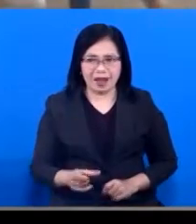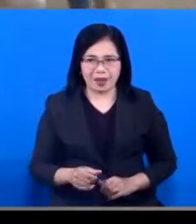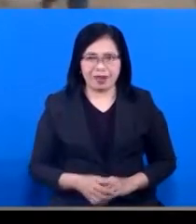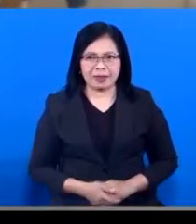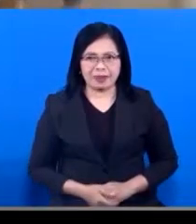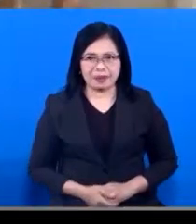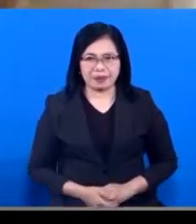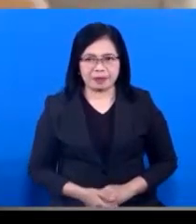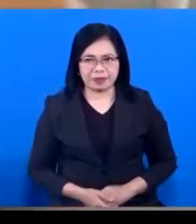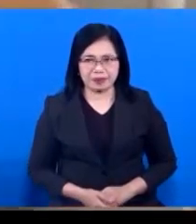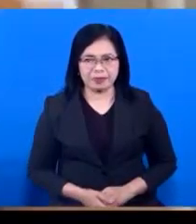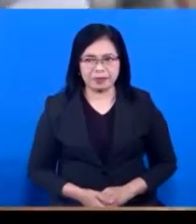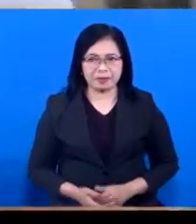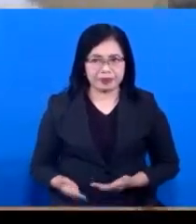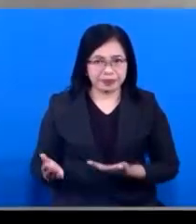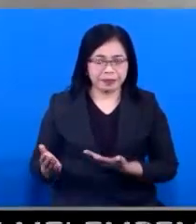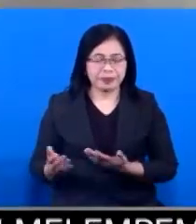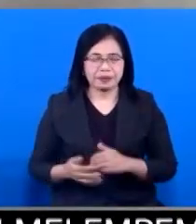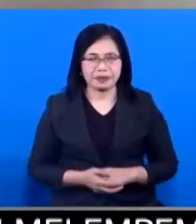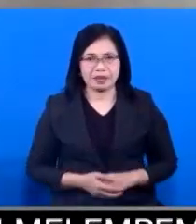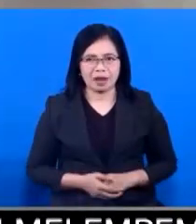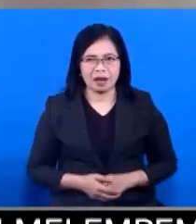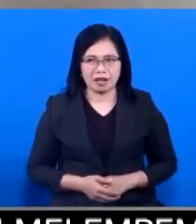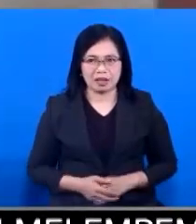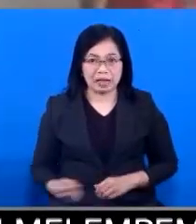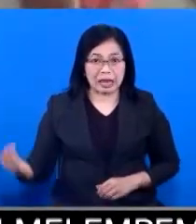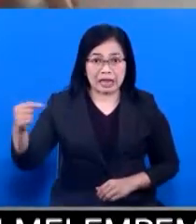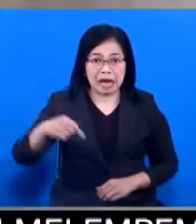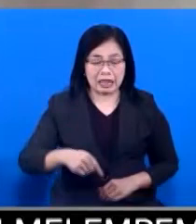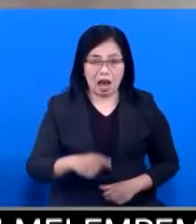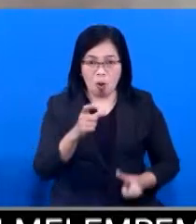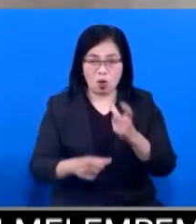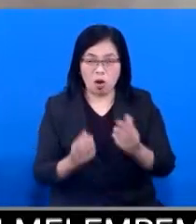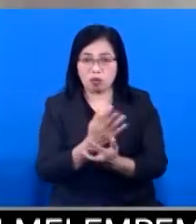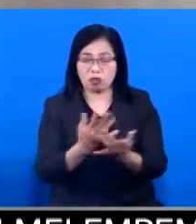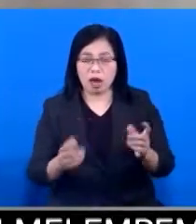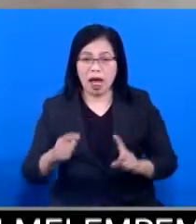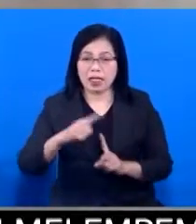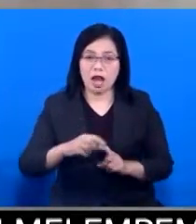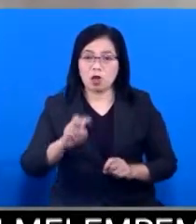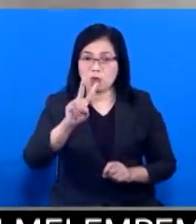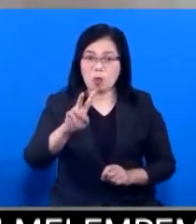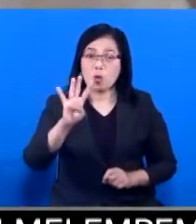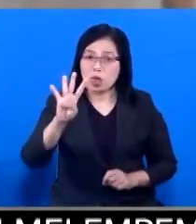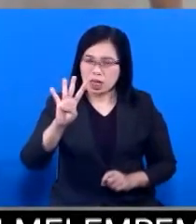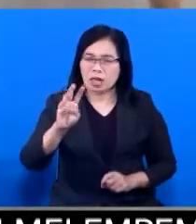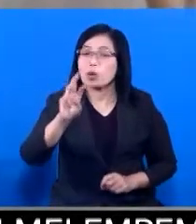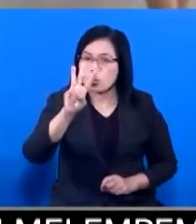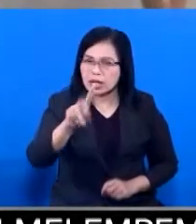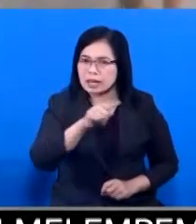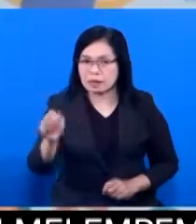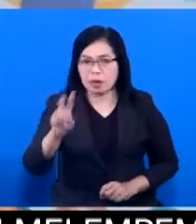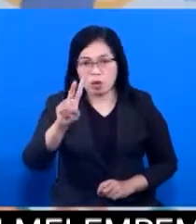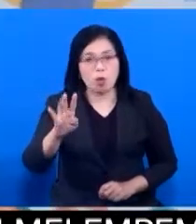Pura 1 Bandara I Gusti Ngurah Rai Bali, puncak kedatangan penumpang diperkirakan akan terjadi pada 23 hingga 24 Desember